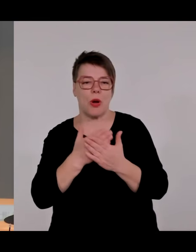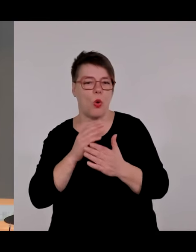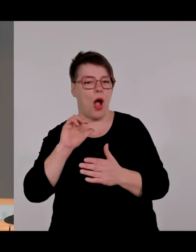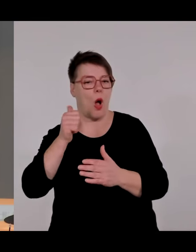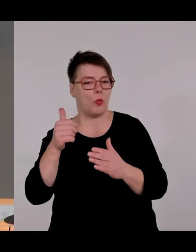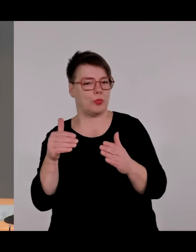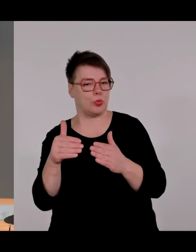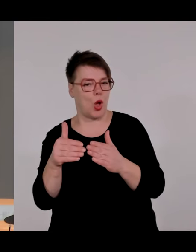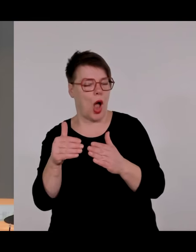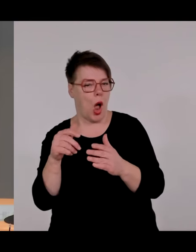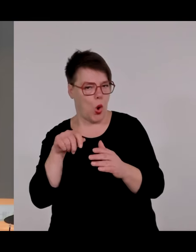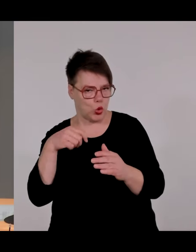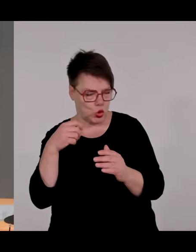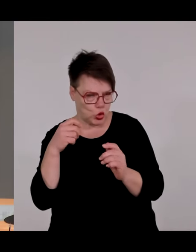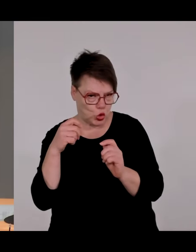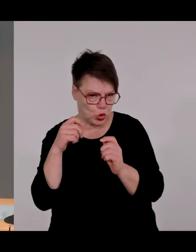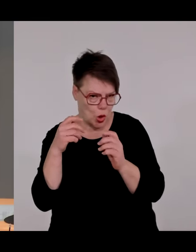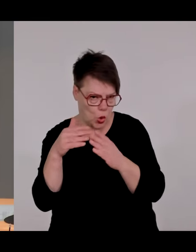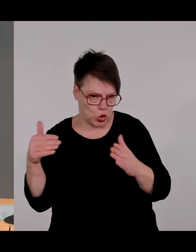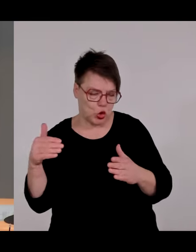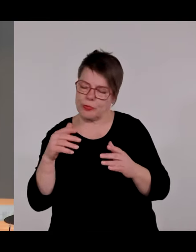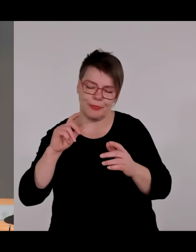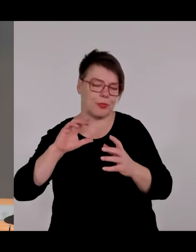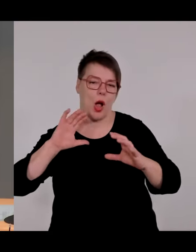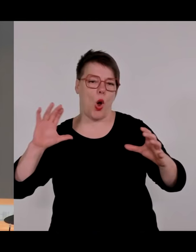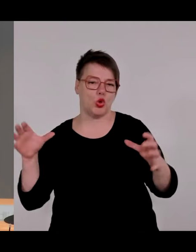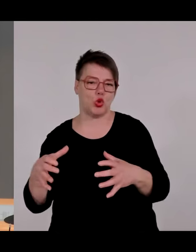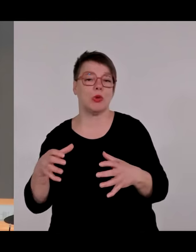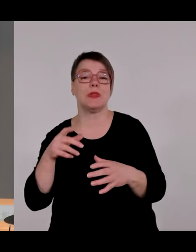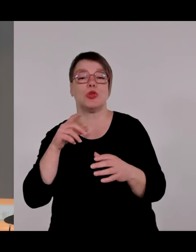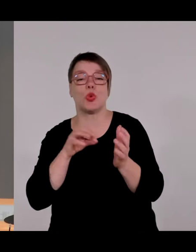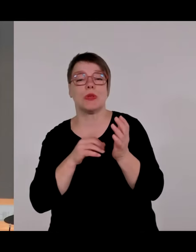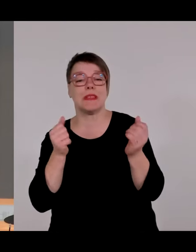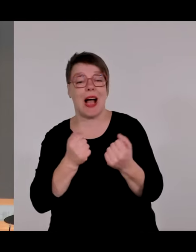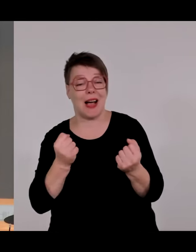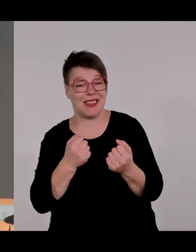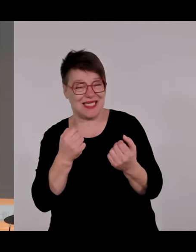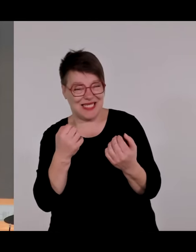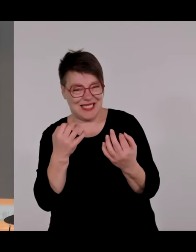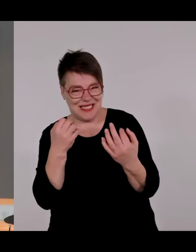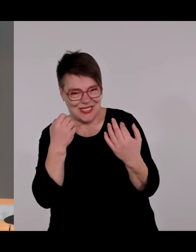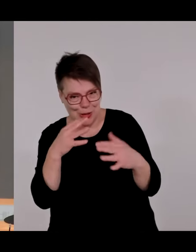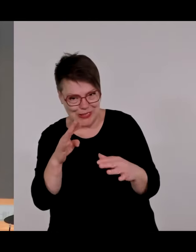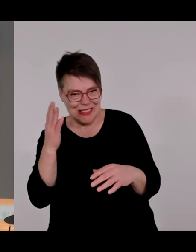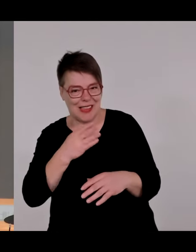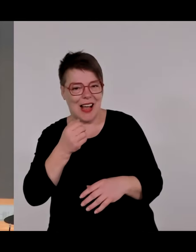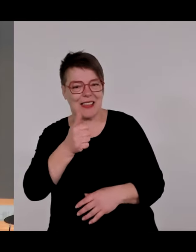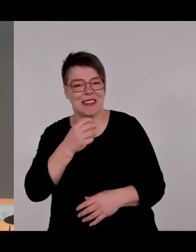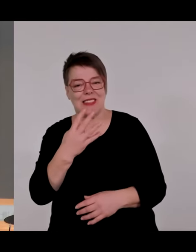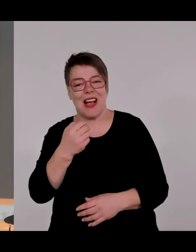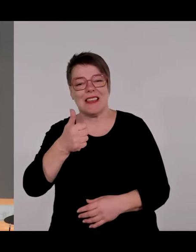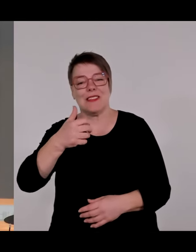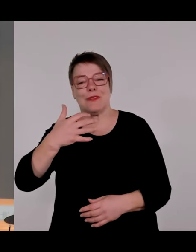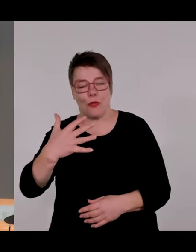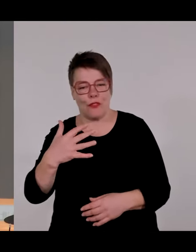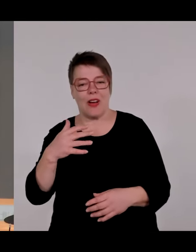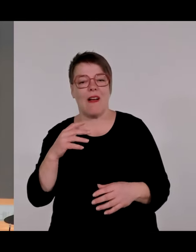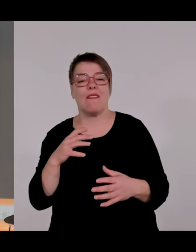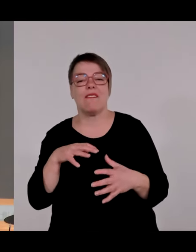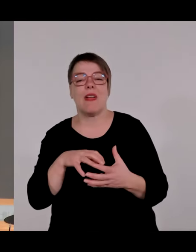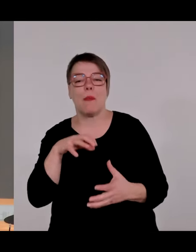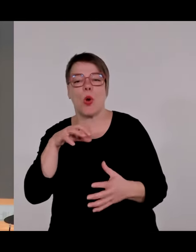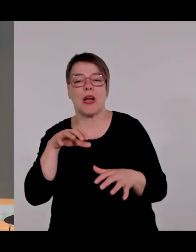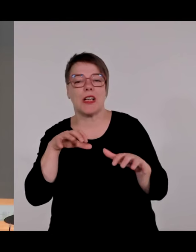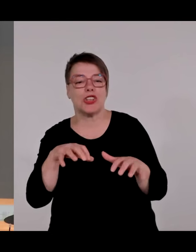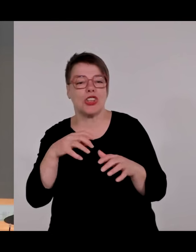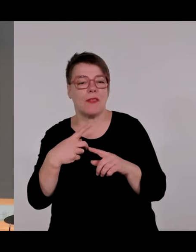der Dringlichkeit besteht, sodass die nach unserer Geschäftsordnung erforderliche Zweidrittelmehrheit für die Ergänzung der Tagesordnung besteht.